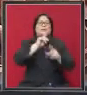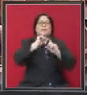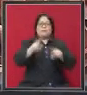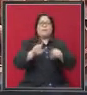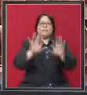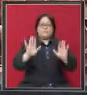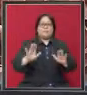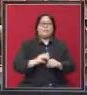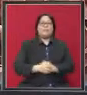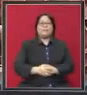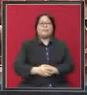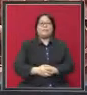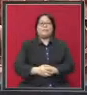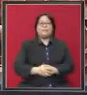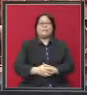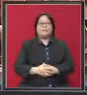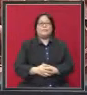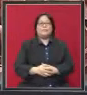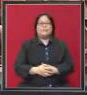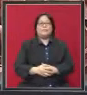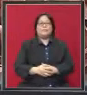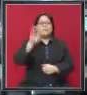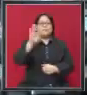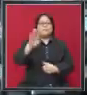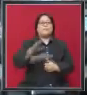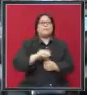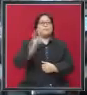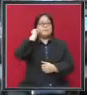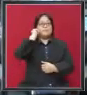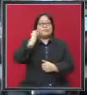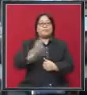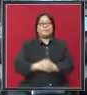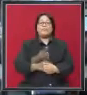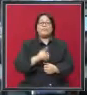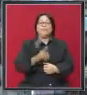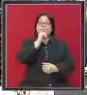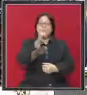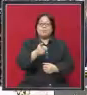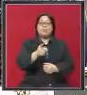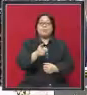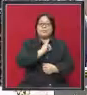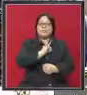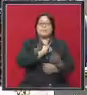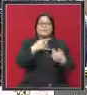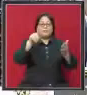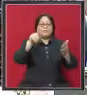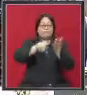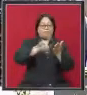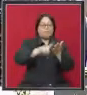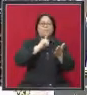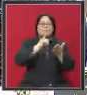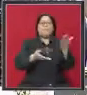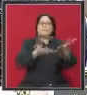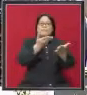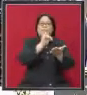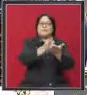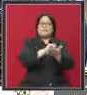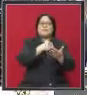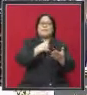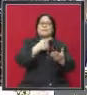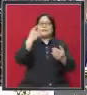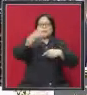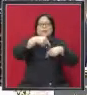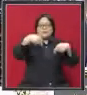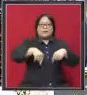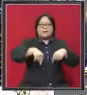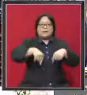menjawab. Ya. Yang Berhormat Subang, sebenarnya saya telah meneliti cadangan ini. Saya baru beritahu hari